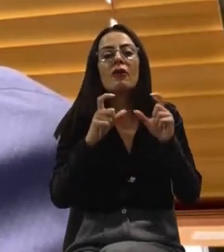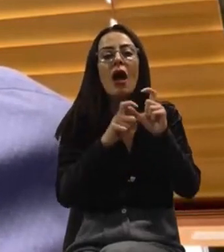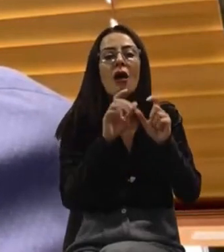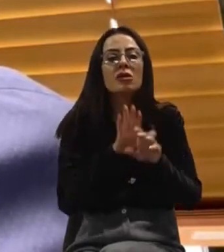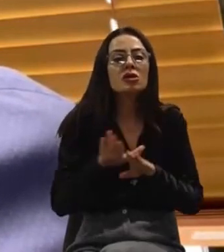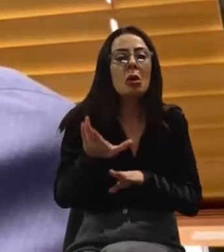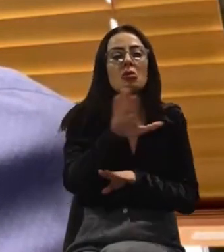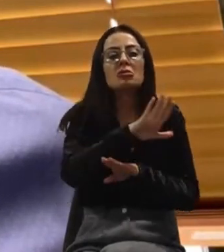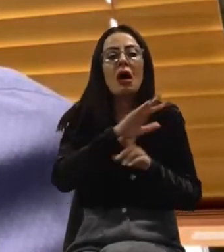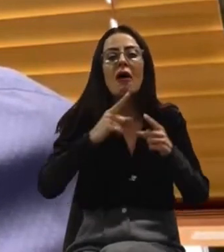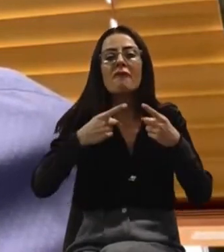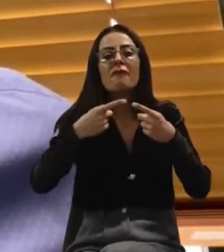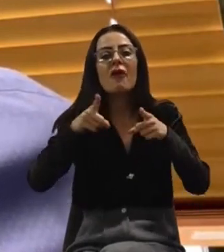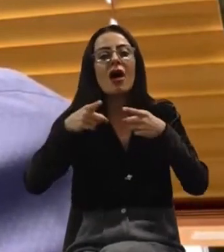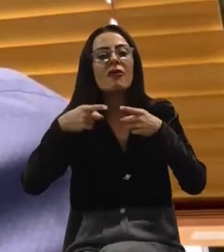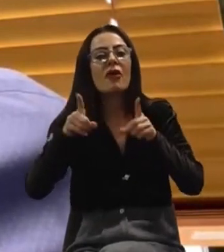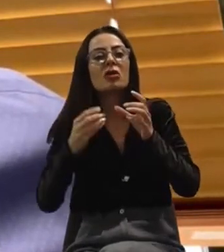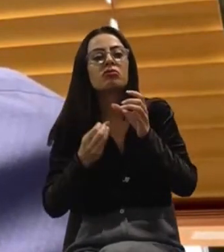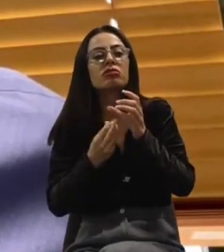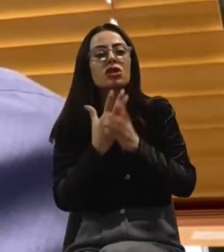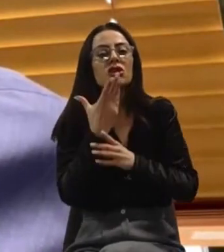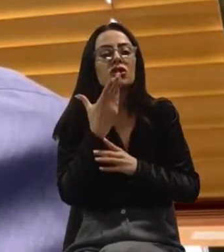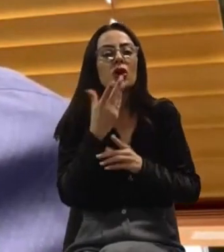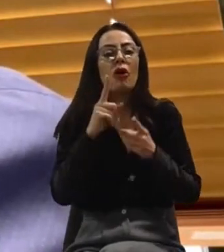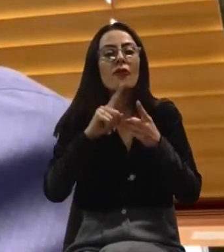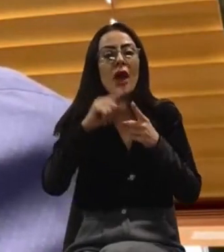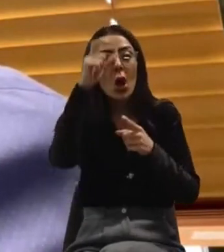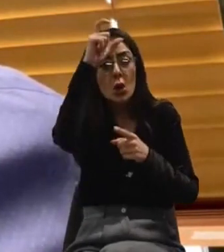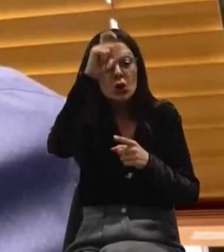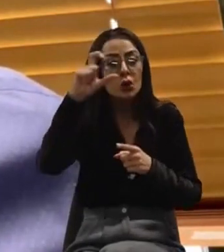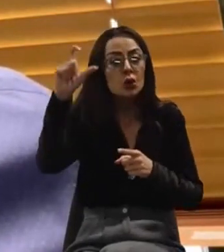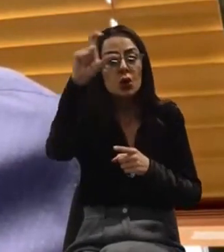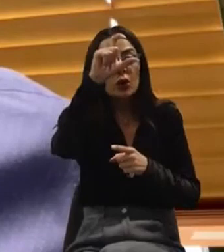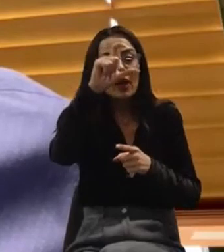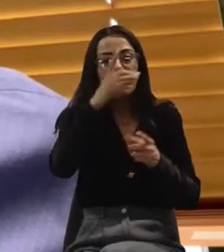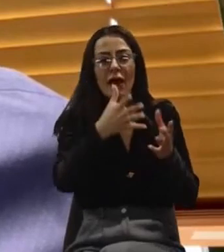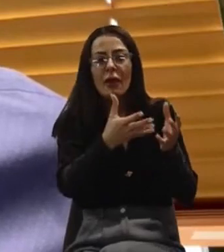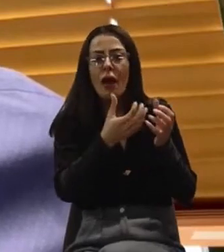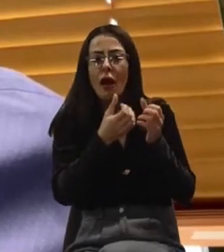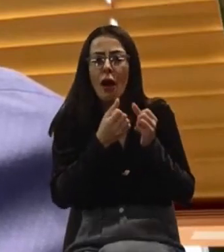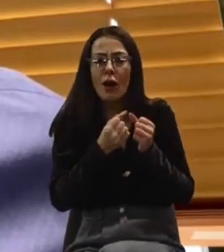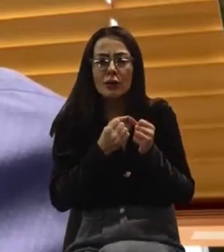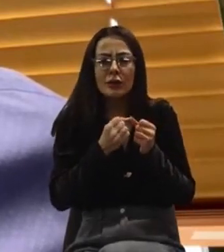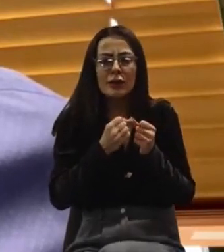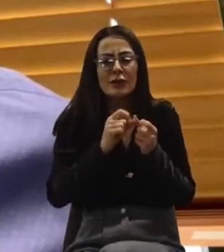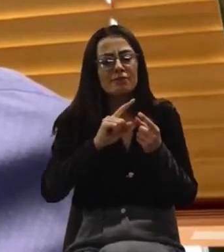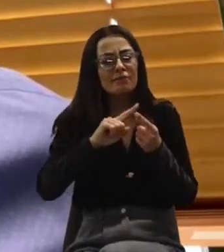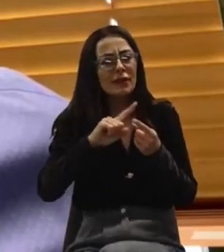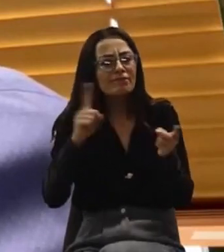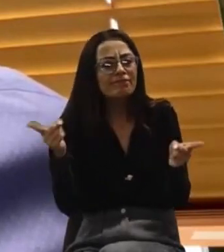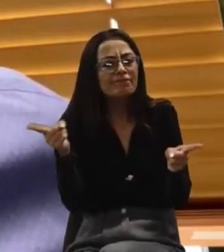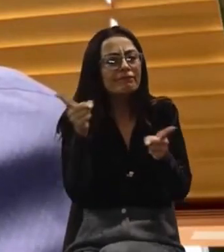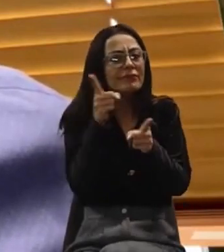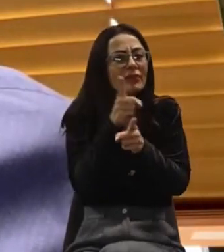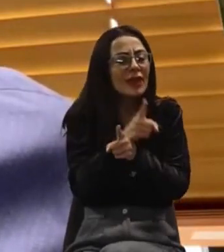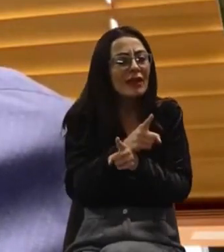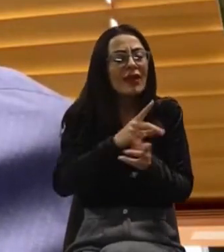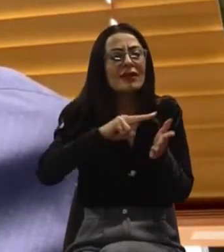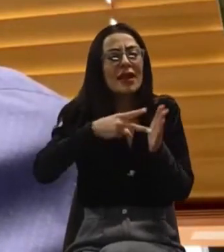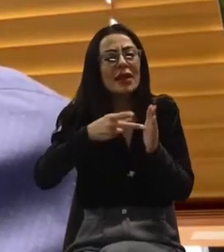bu Neyse biz bu ülkeden aldığımızı Düdüklüye geri vermeye çalışan Bu anlamda bunu teknik